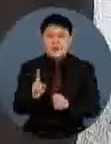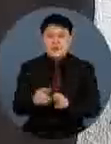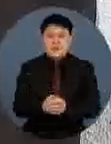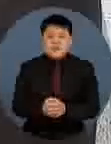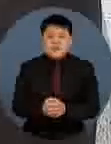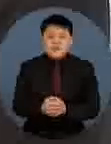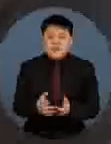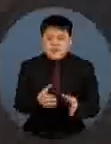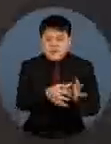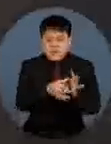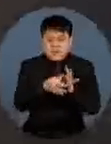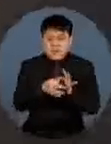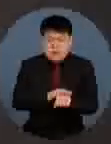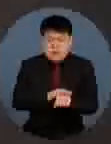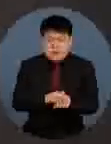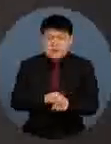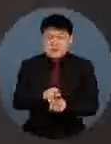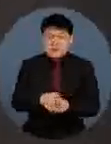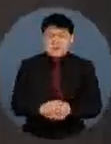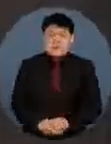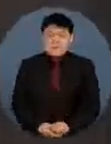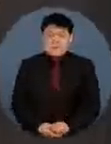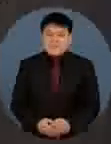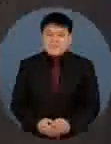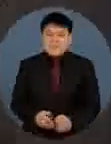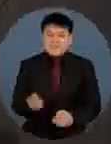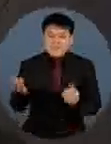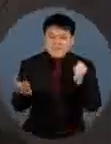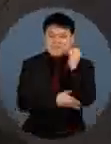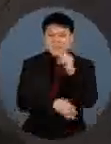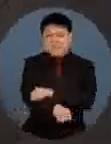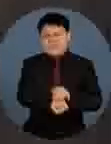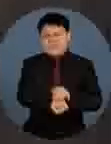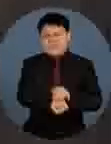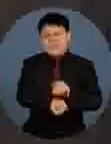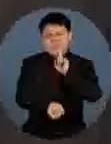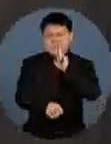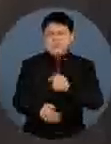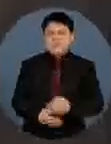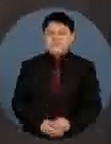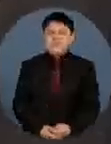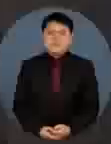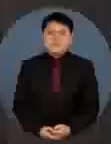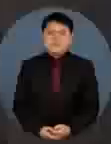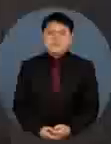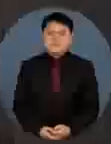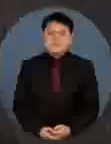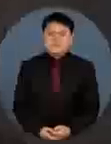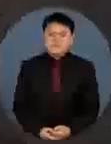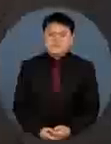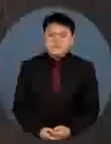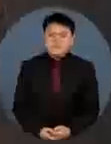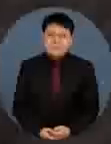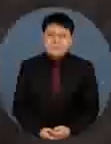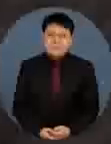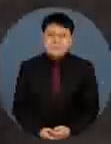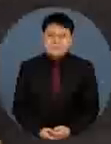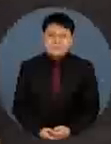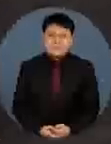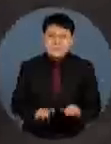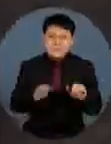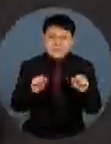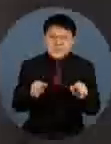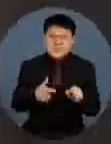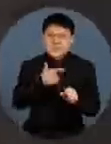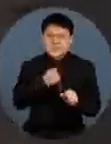있는 것까지는 행마법입니다. 씌운 나와 끊는 게 통렬 했어요. 자 끊습니다. 자, 여기서 이제